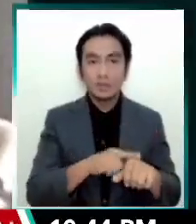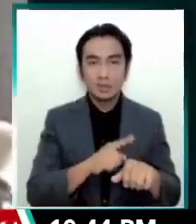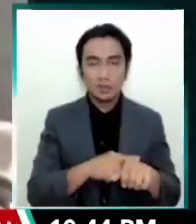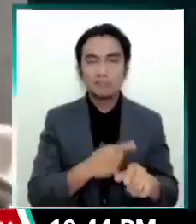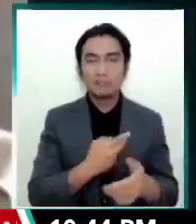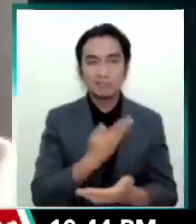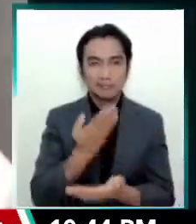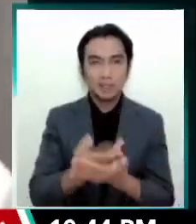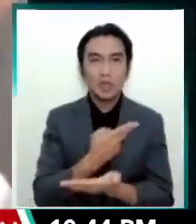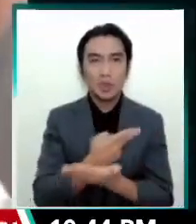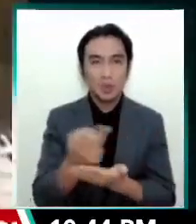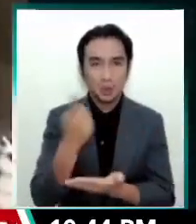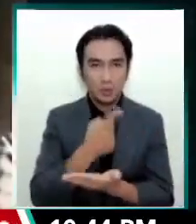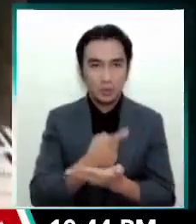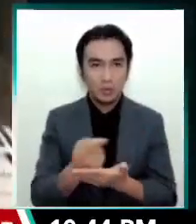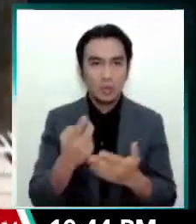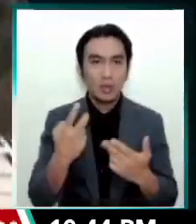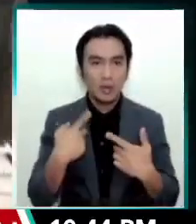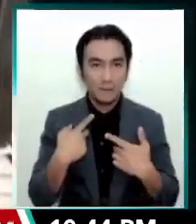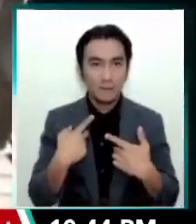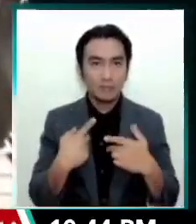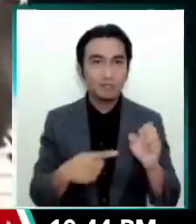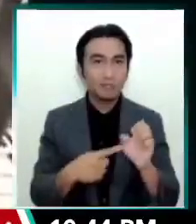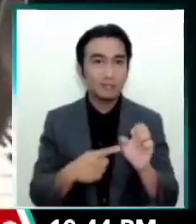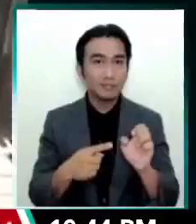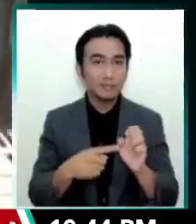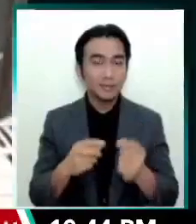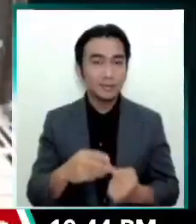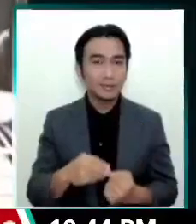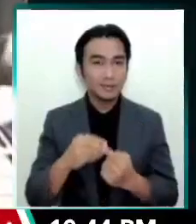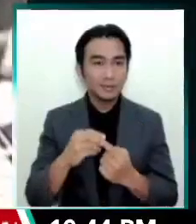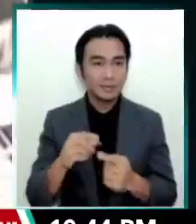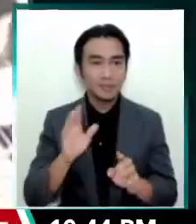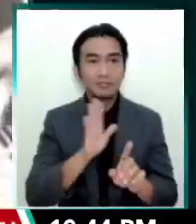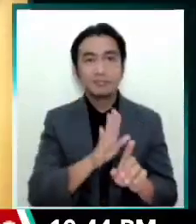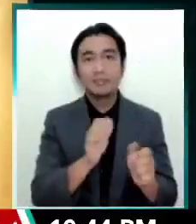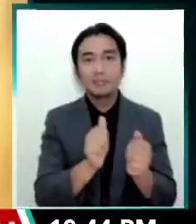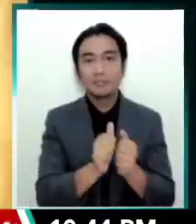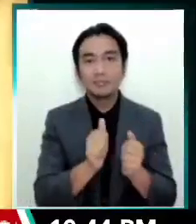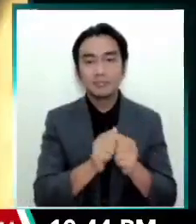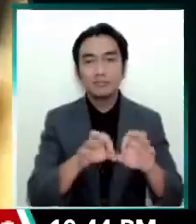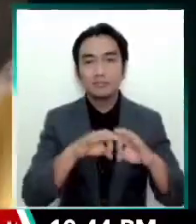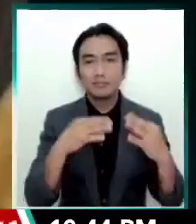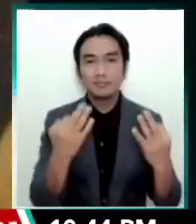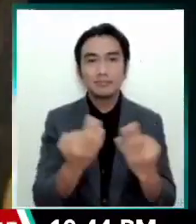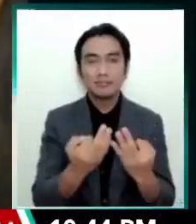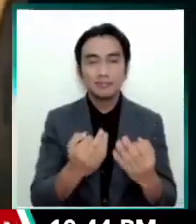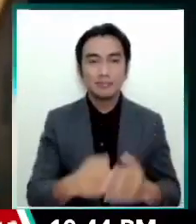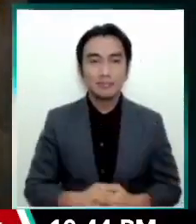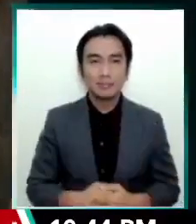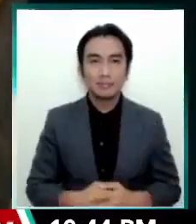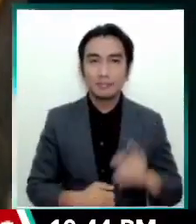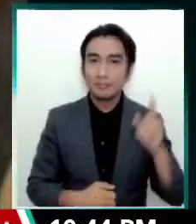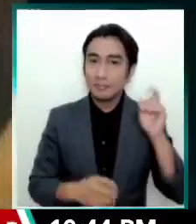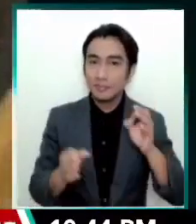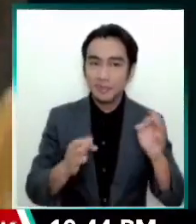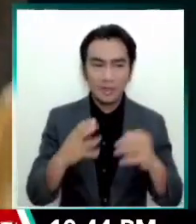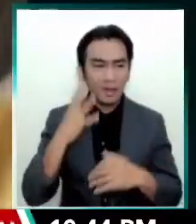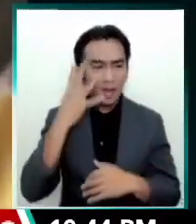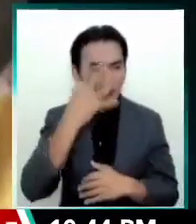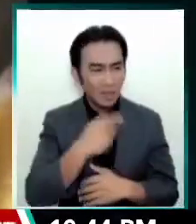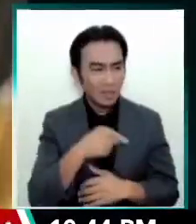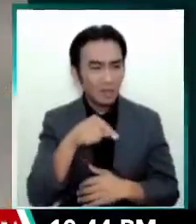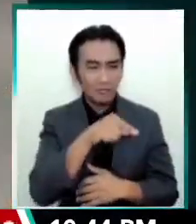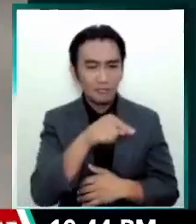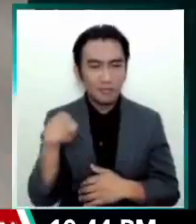para daw extra special, kasama niya ang kanyang buong pamilya. Kasi maganda yung beach daw sa Boracay, tapos family bonding kasi